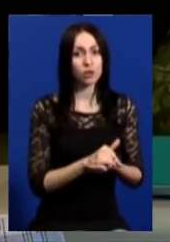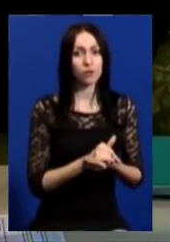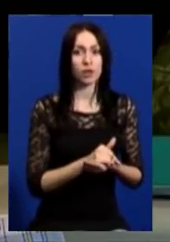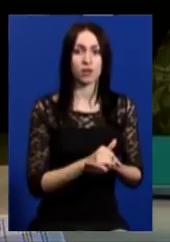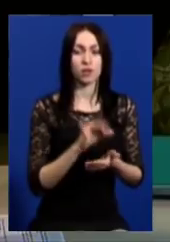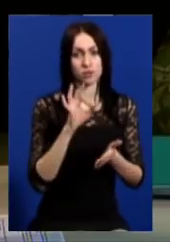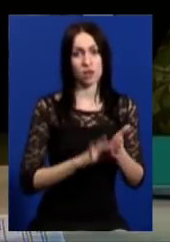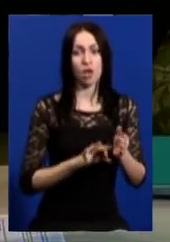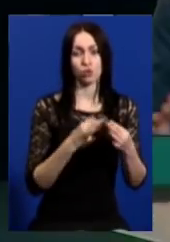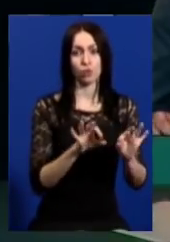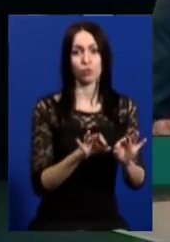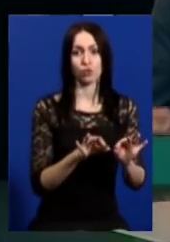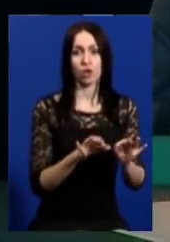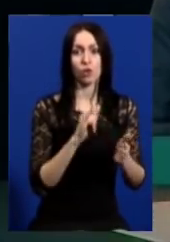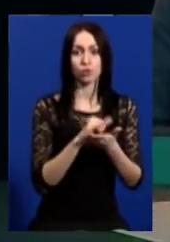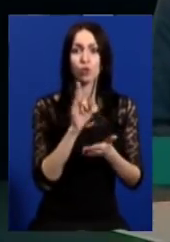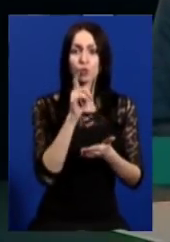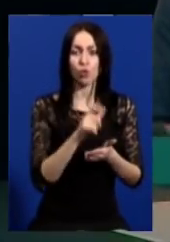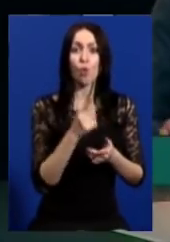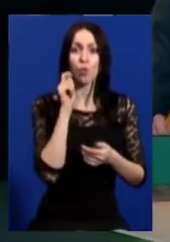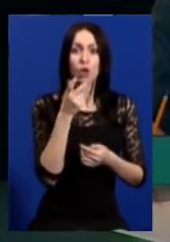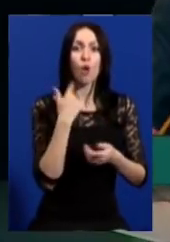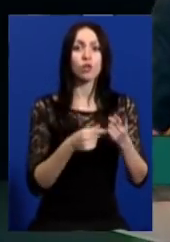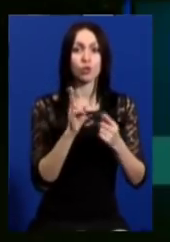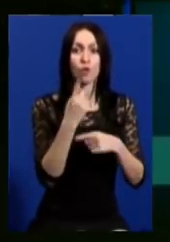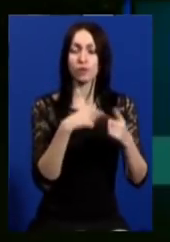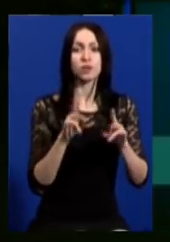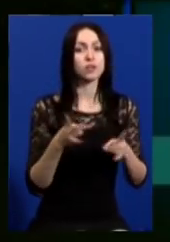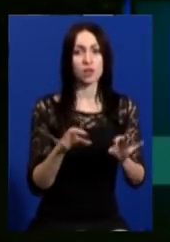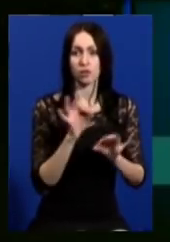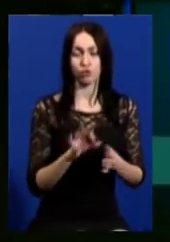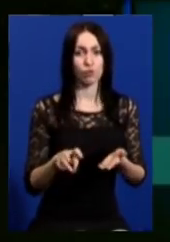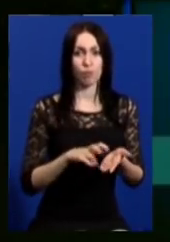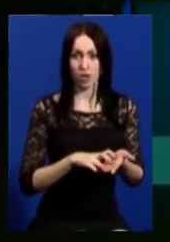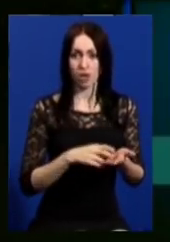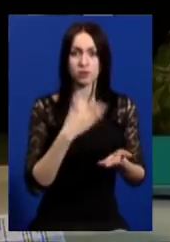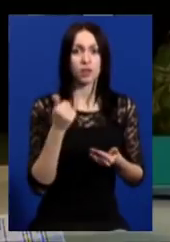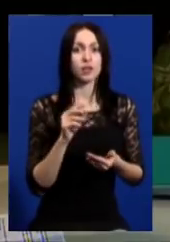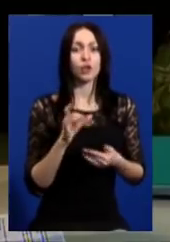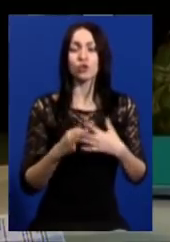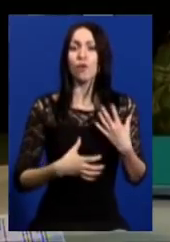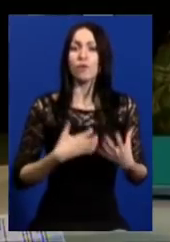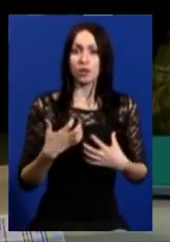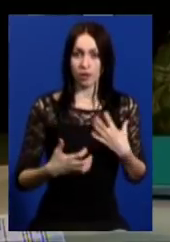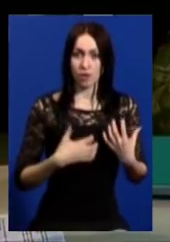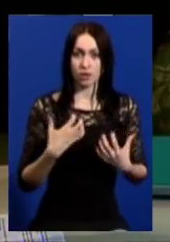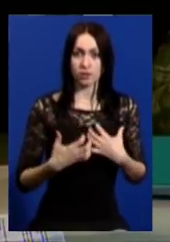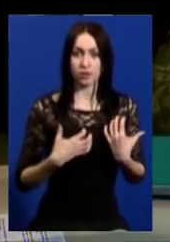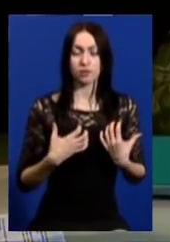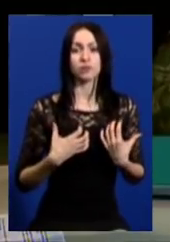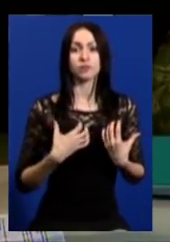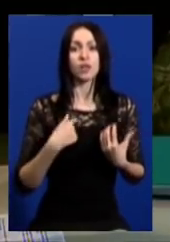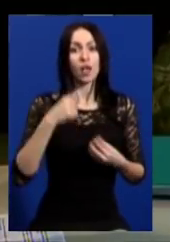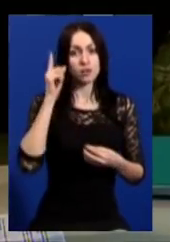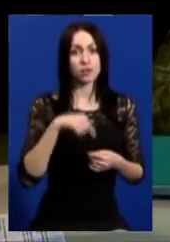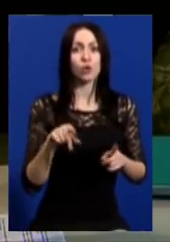зразу відпускали. Тобто українцям, які повертаються, нема чого хвилюватися? Нема чого боятися, нема чого хвилюватися. Я знаю, що